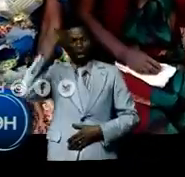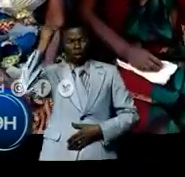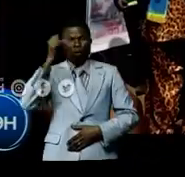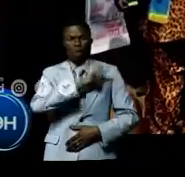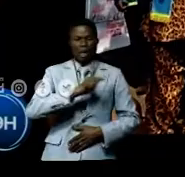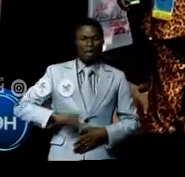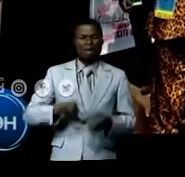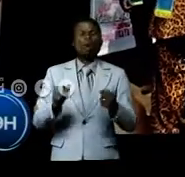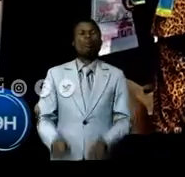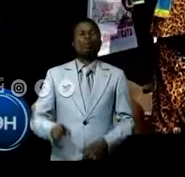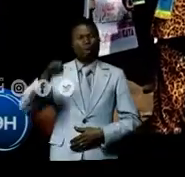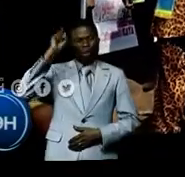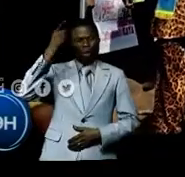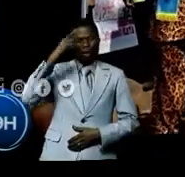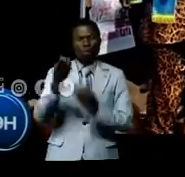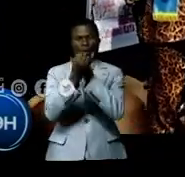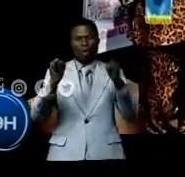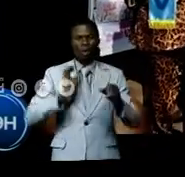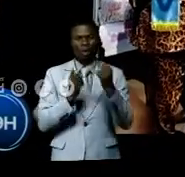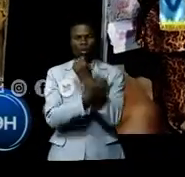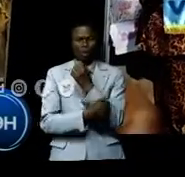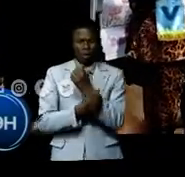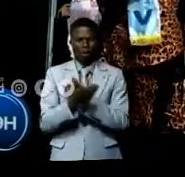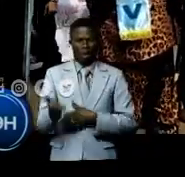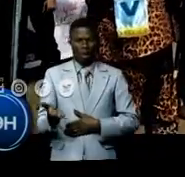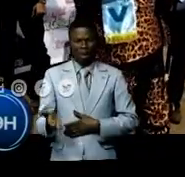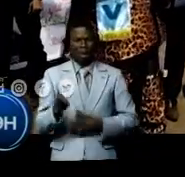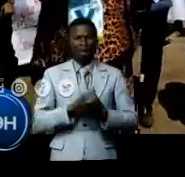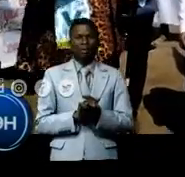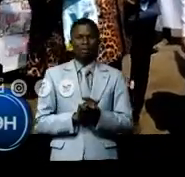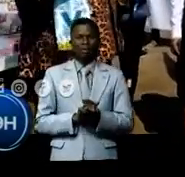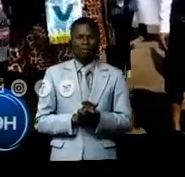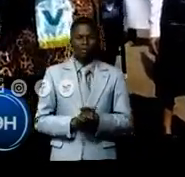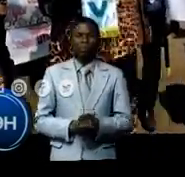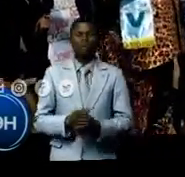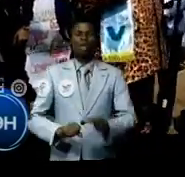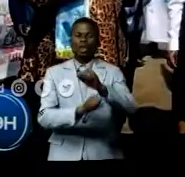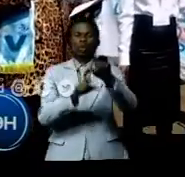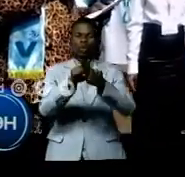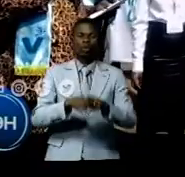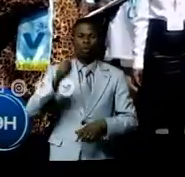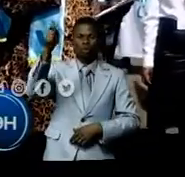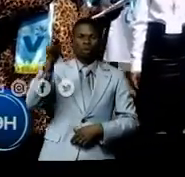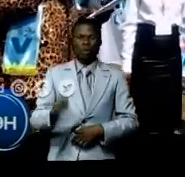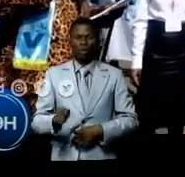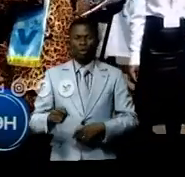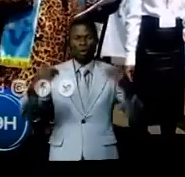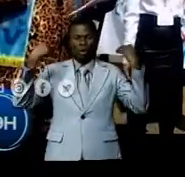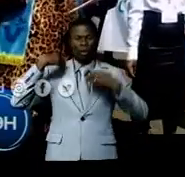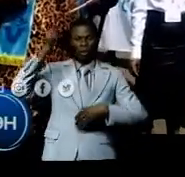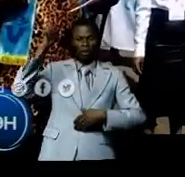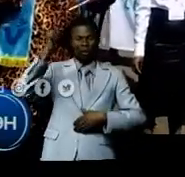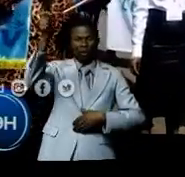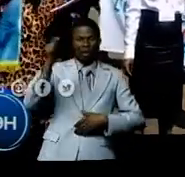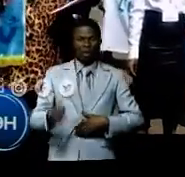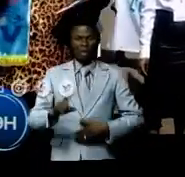et à la guerre d'agression, tout en réitérant le soutien total aux forces armées congolaises et au commandant suprême du FARDC